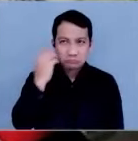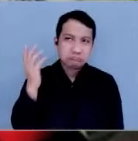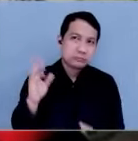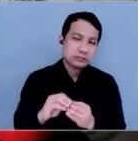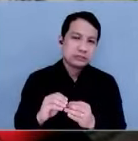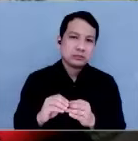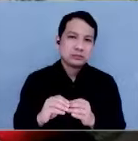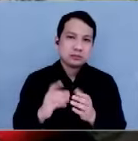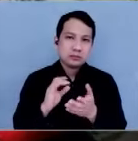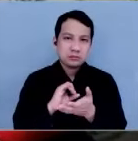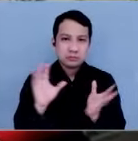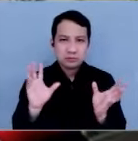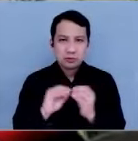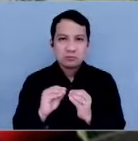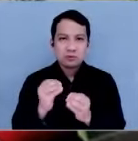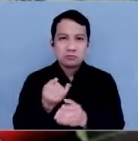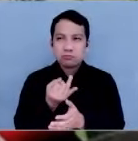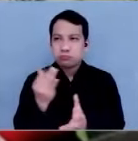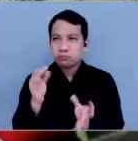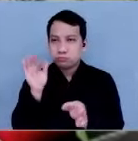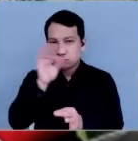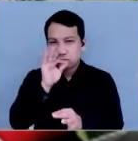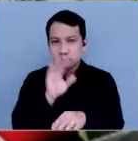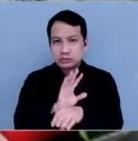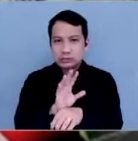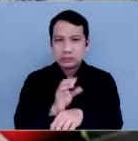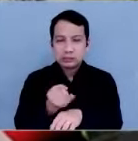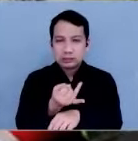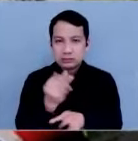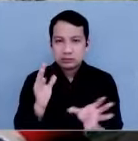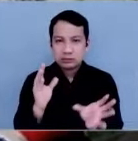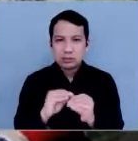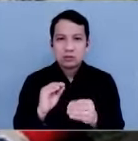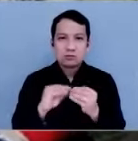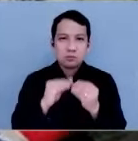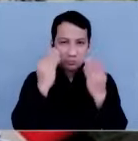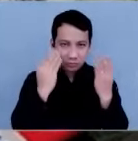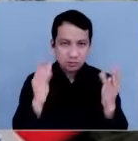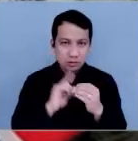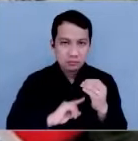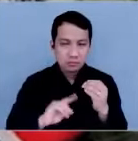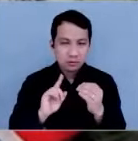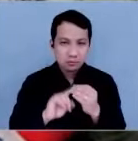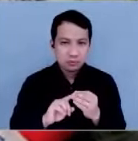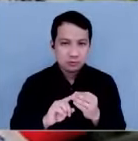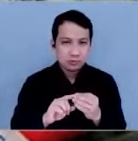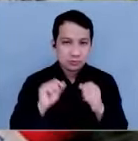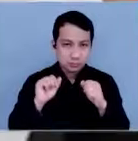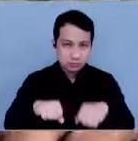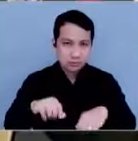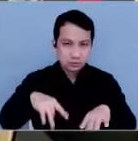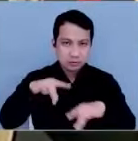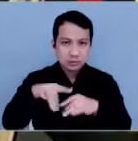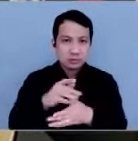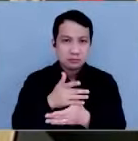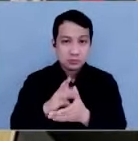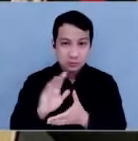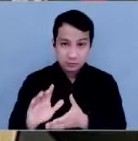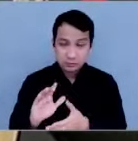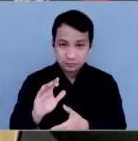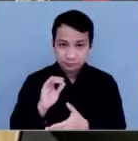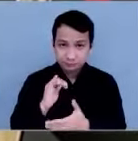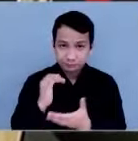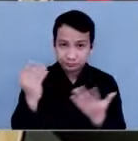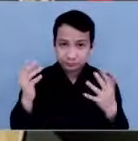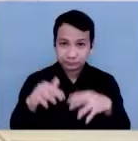lahat, dapat kumita lahat ng pelikula niya. It's really more on the what she can contribute to the industry. Sa pagdalo naman sa